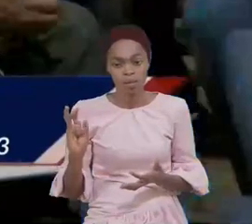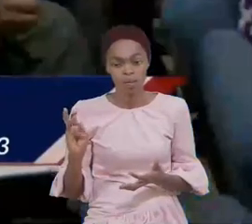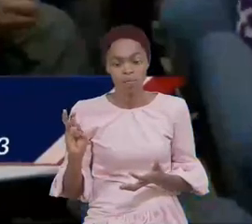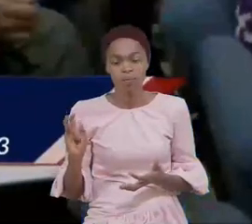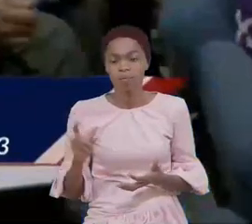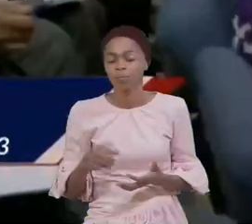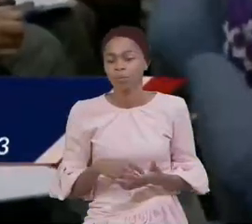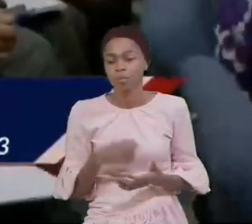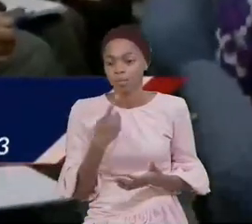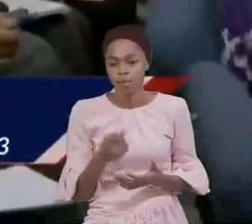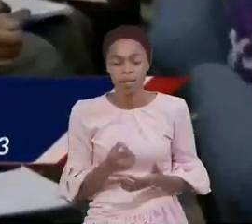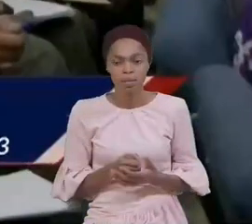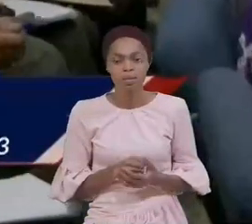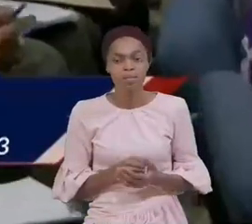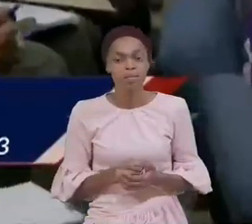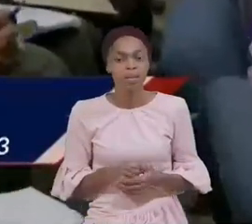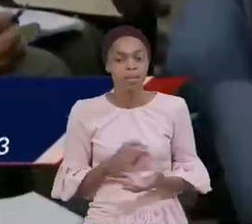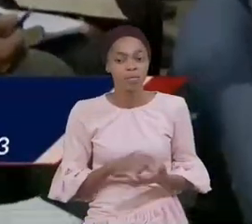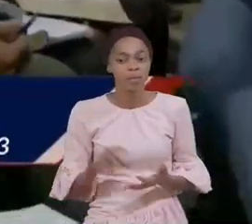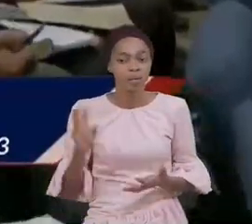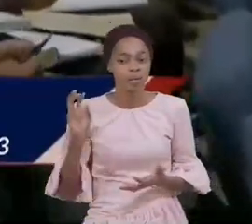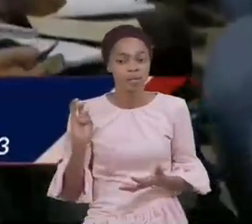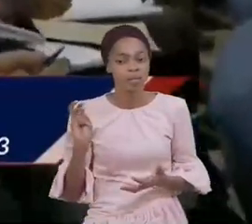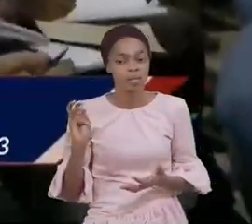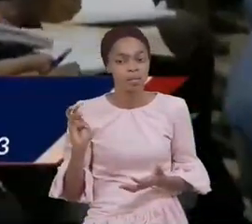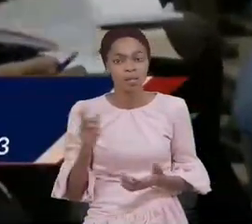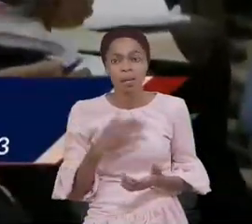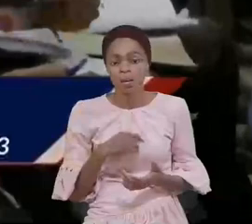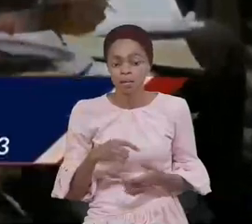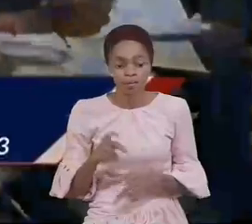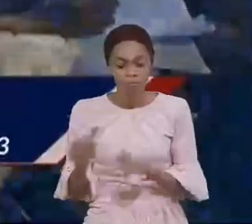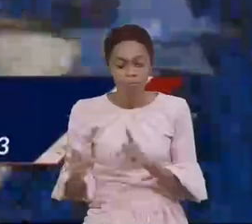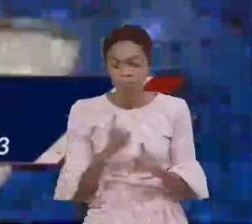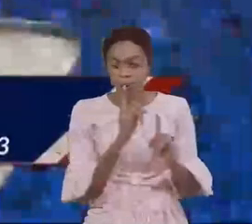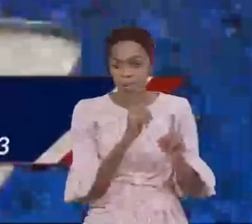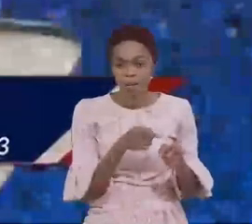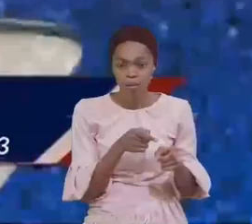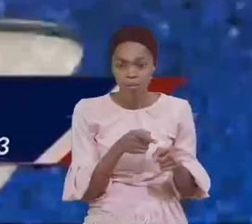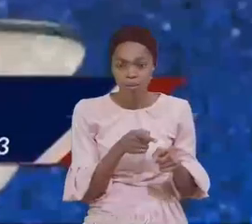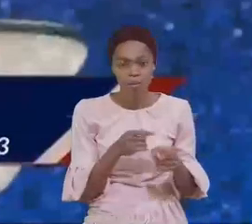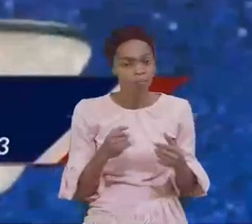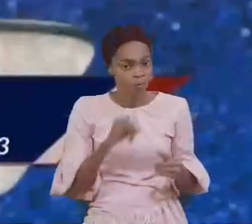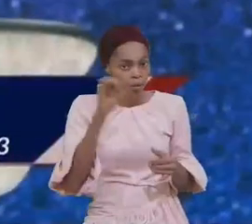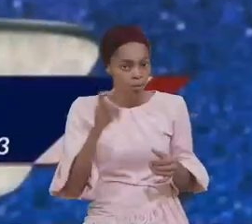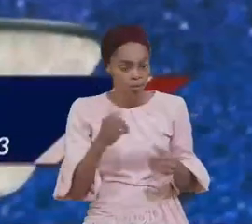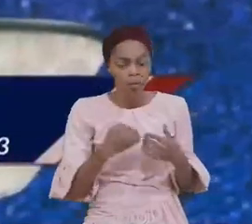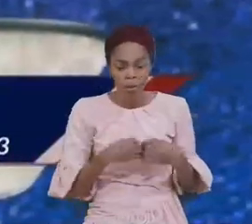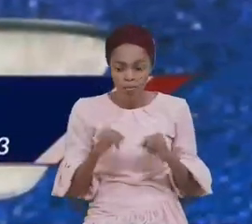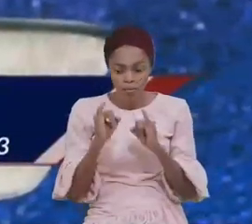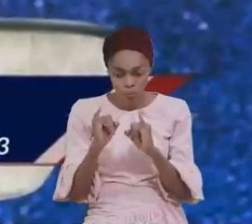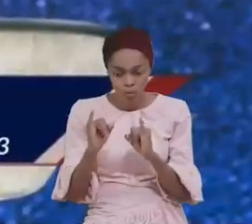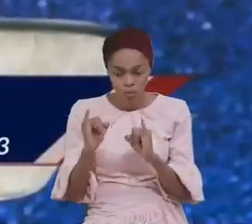nous dit, verset 16 dit, ils répondirent, parce que Josué a